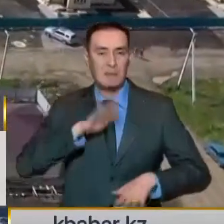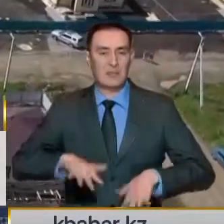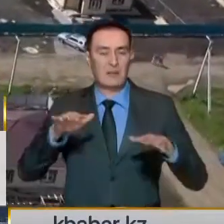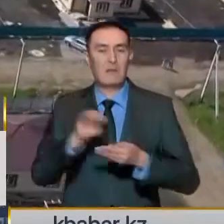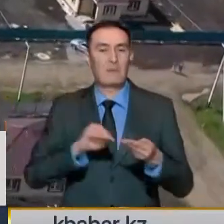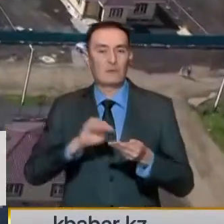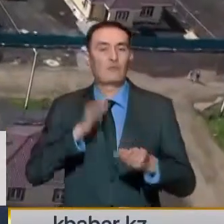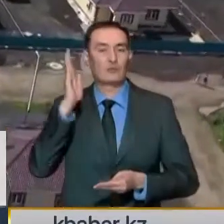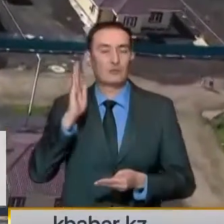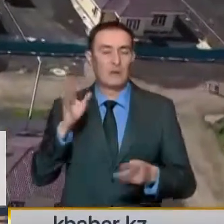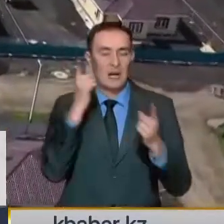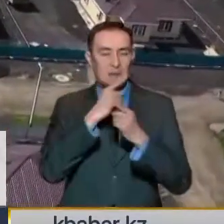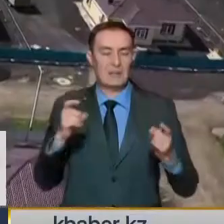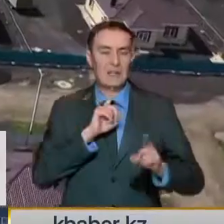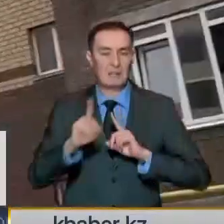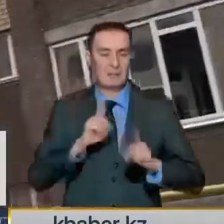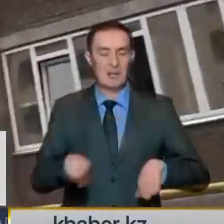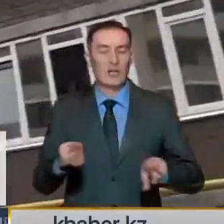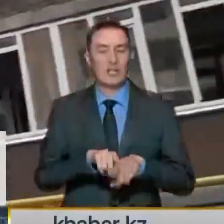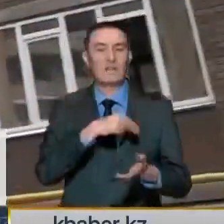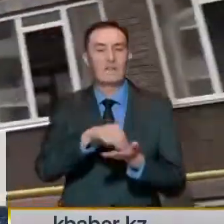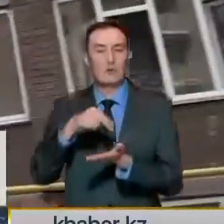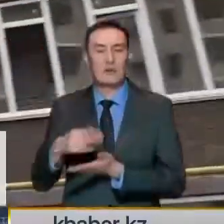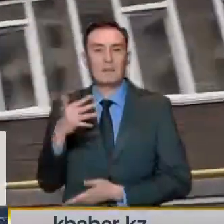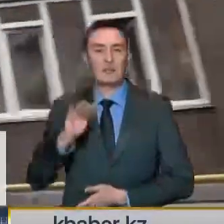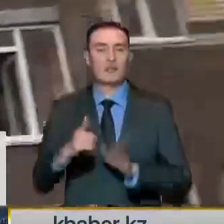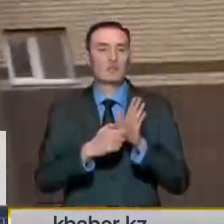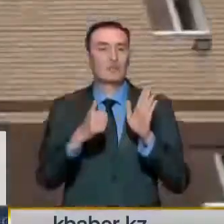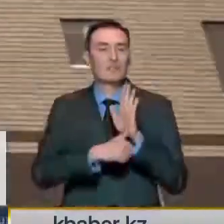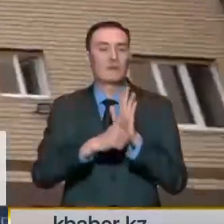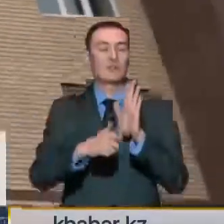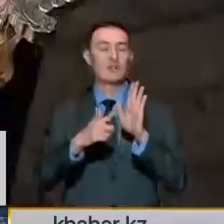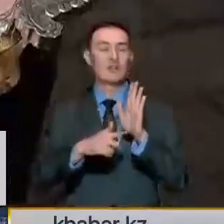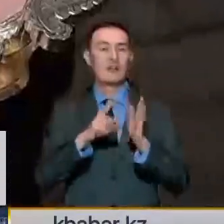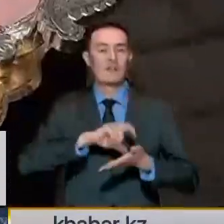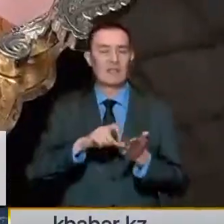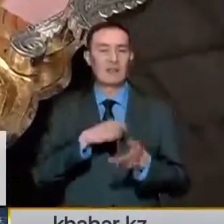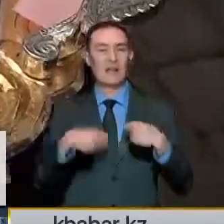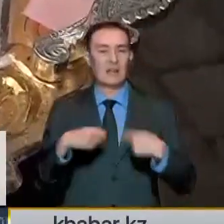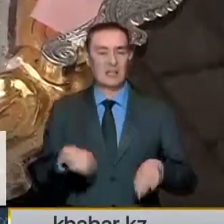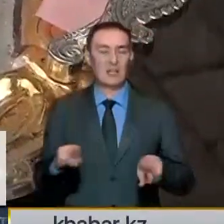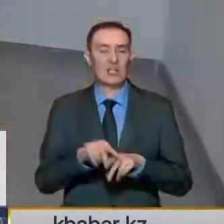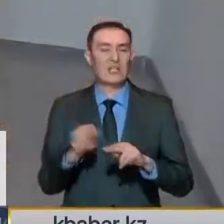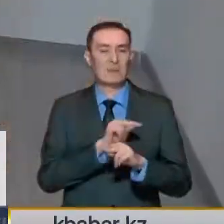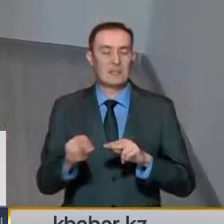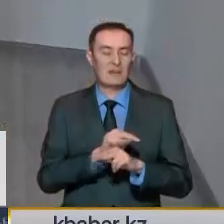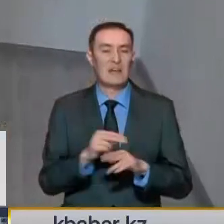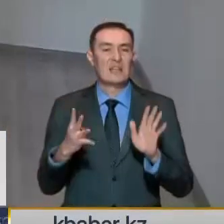подтопления домов в будущем, отметили на брифинге. Также выкуплено 5767 домов и квартир на вторичном рынке и